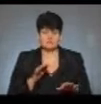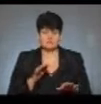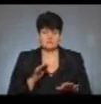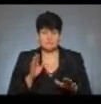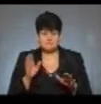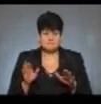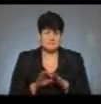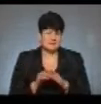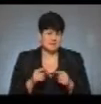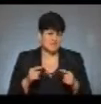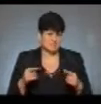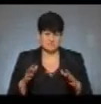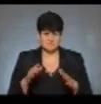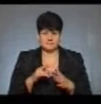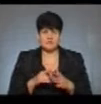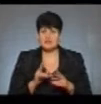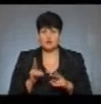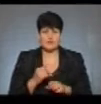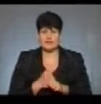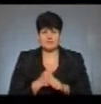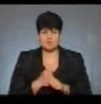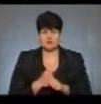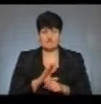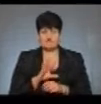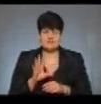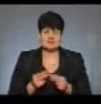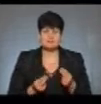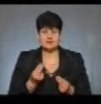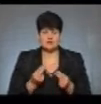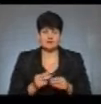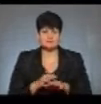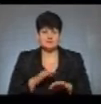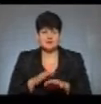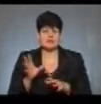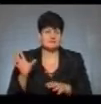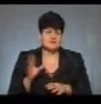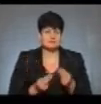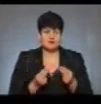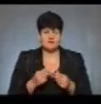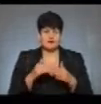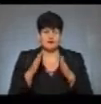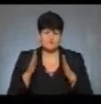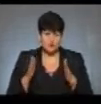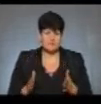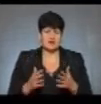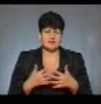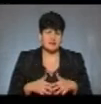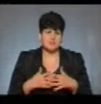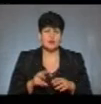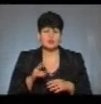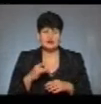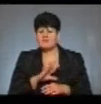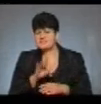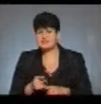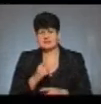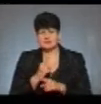під різними ракурсами, ніхто не працює всім ігровим залам, всіх ігрових автоматам, лотереям і так далі. Все це